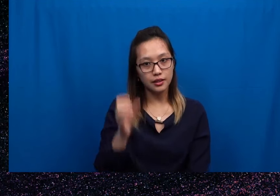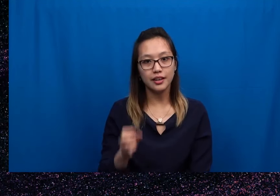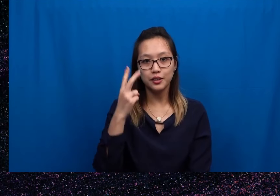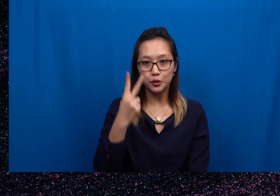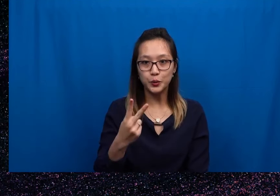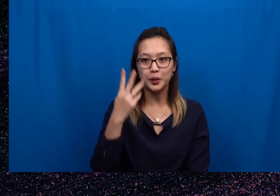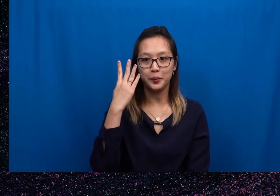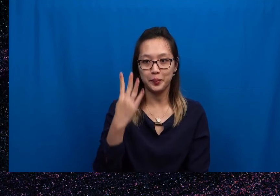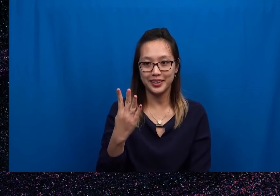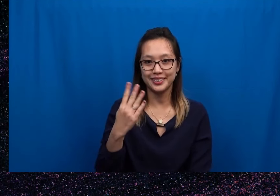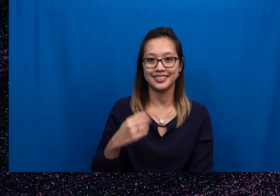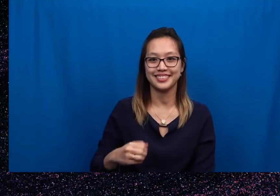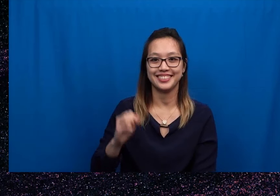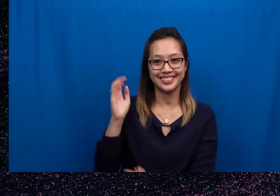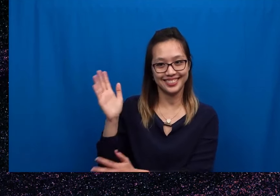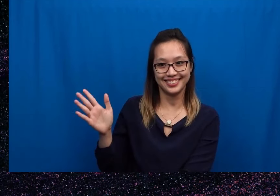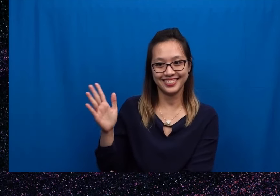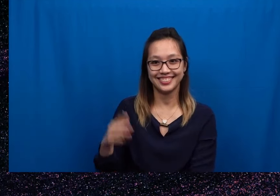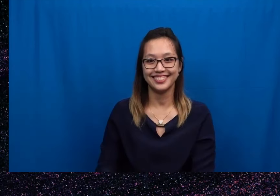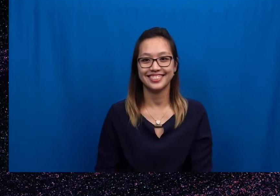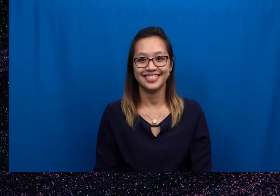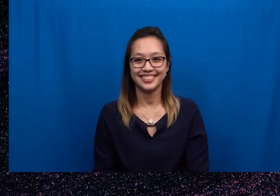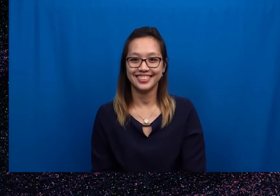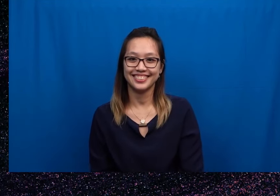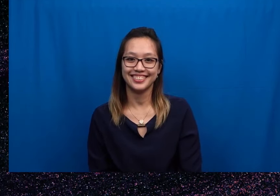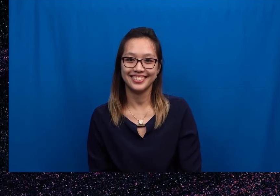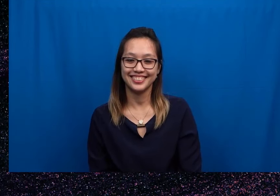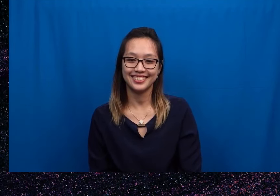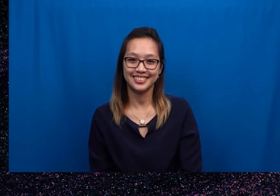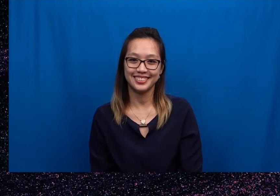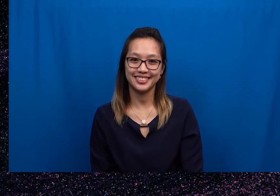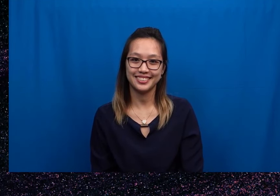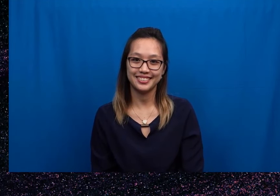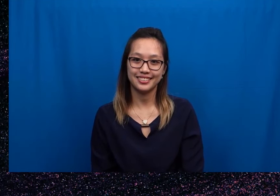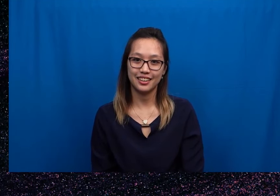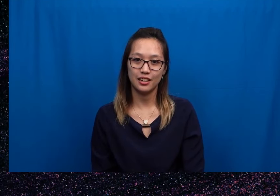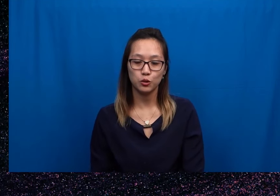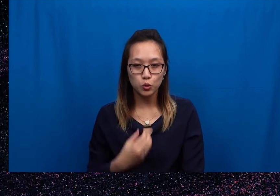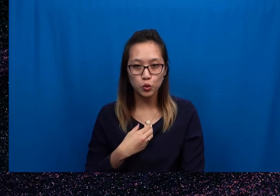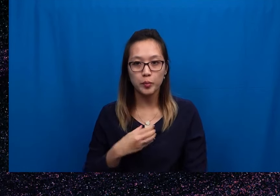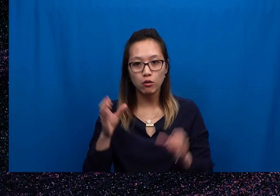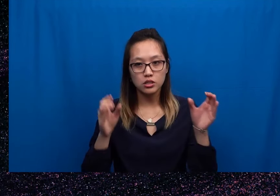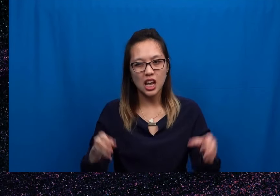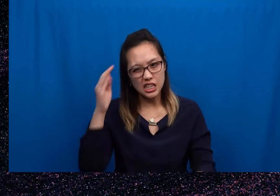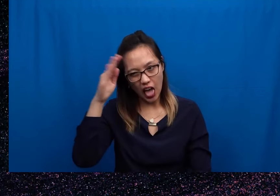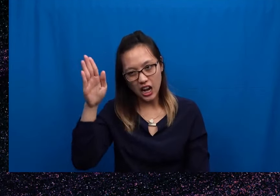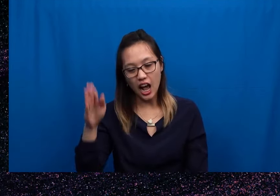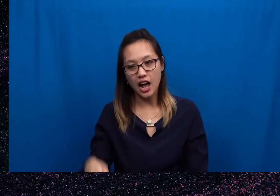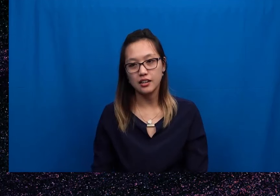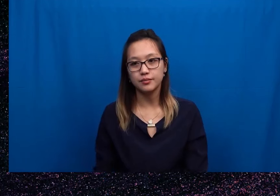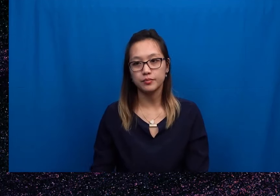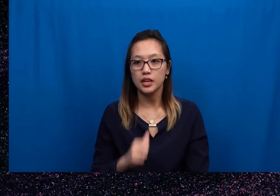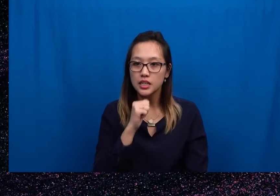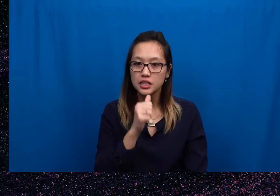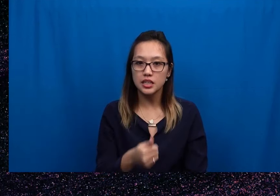satu kesimpulan dalam kesadarannya. Dia berkata dalam ayat yang ke-24 ini. Aku manusia